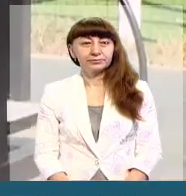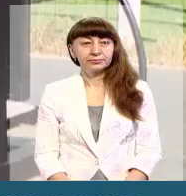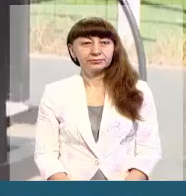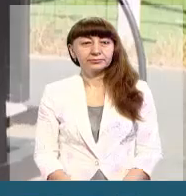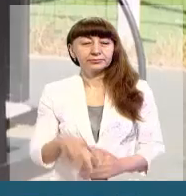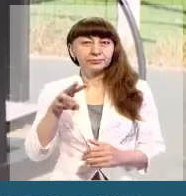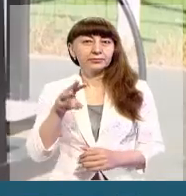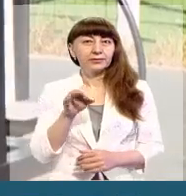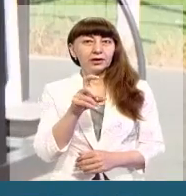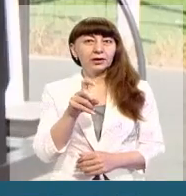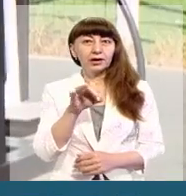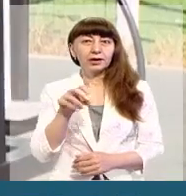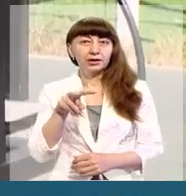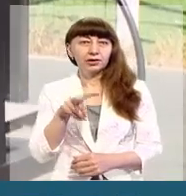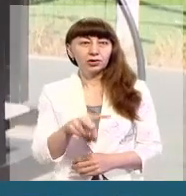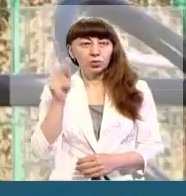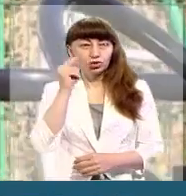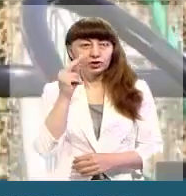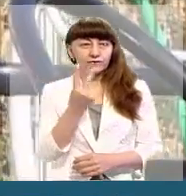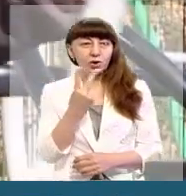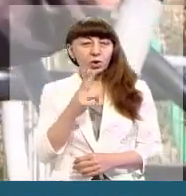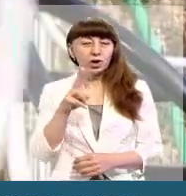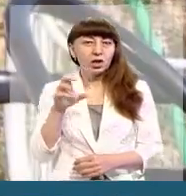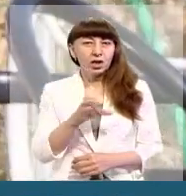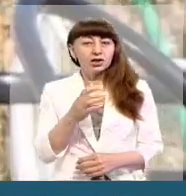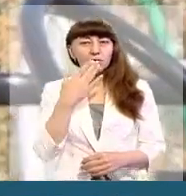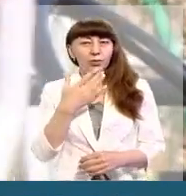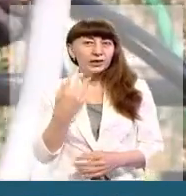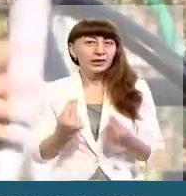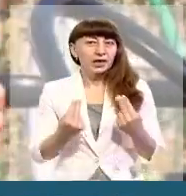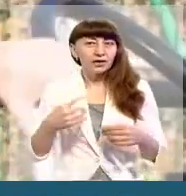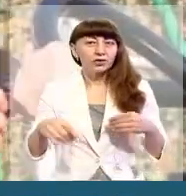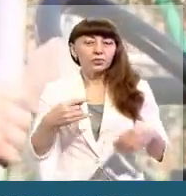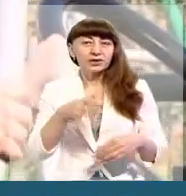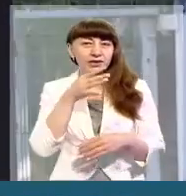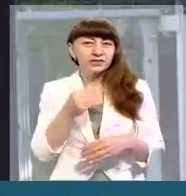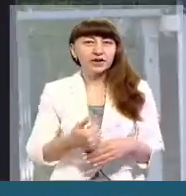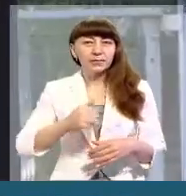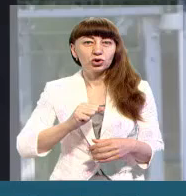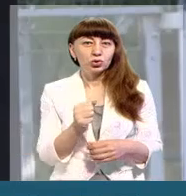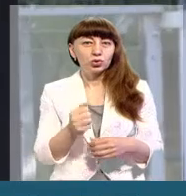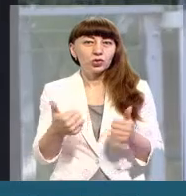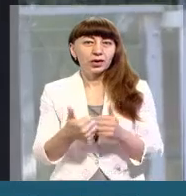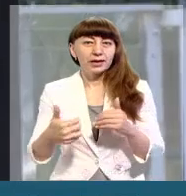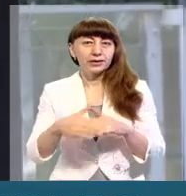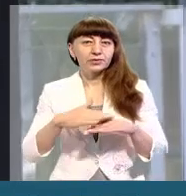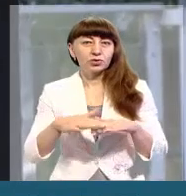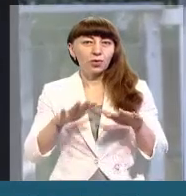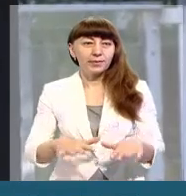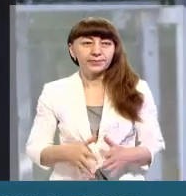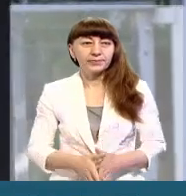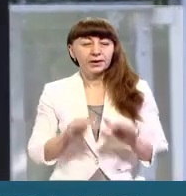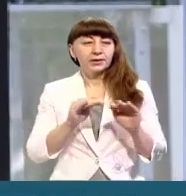Михаил Ретизов 2-ші сынып оқушысы. Қолы бос кезінде аулада достарымен футбол ойнағанды ұнатады. Бұрын шаңды аспанға көтеріп,